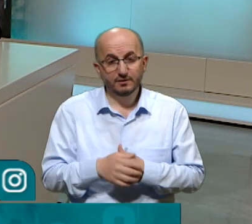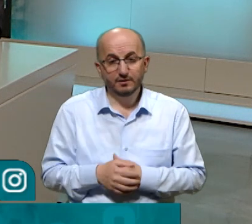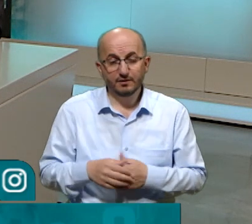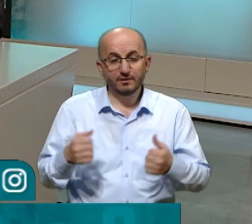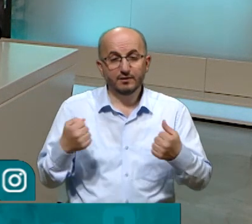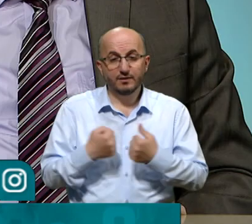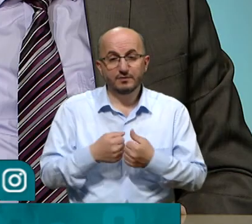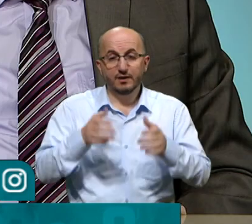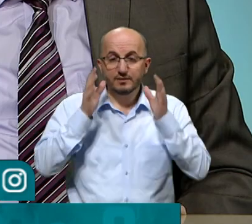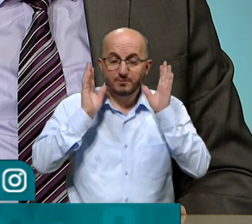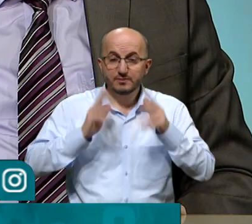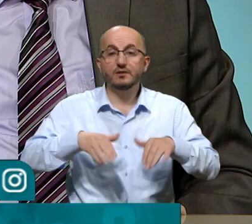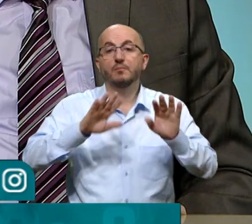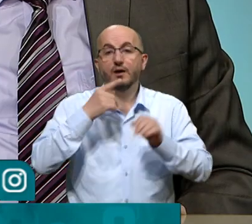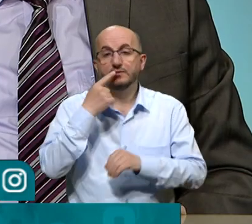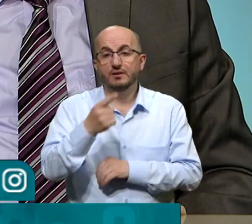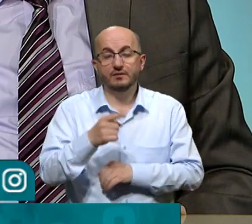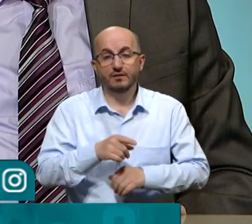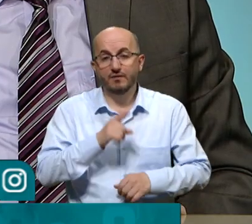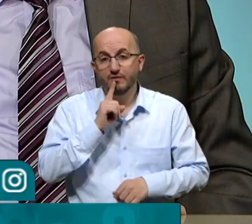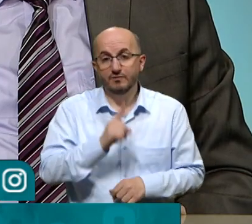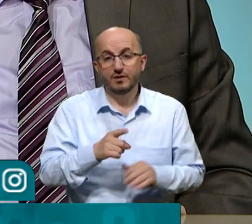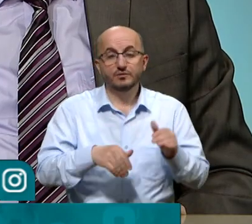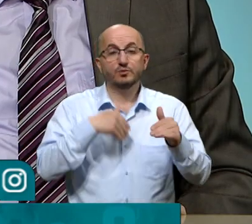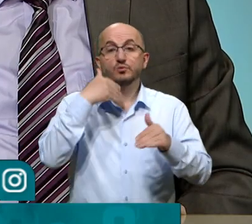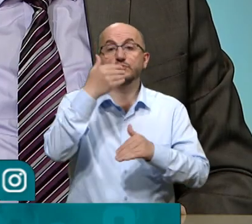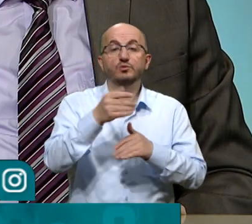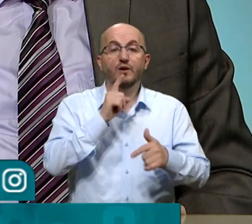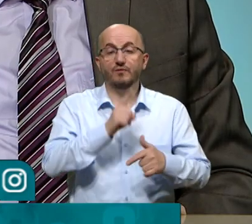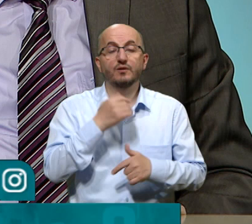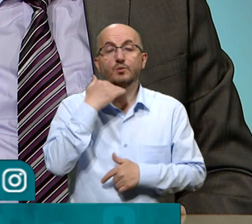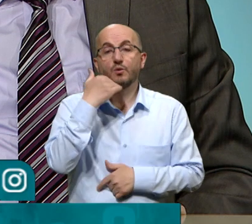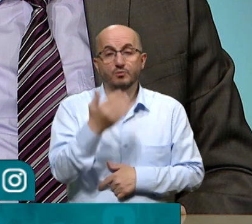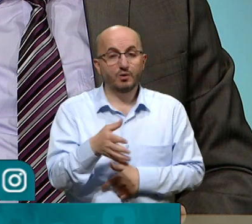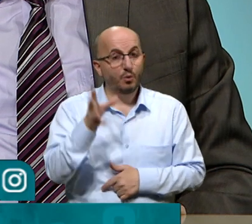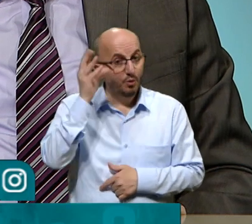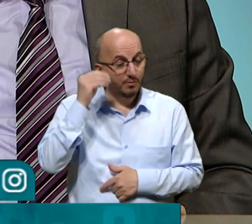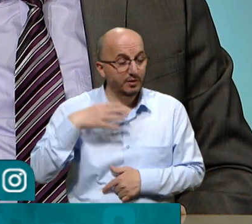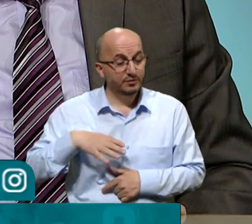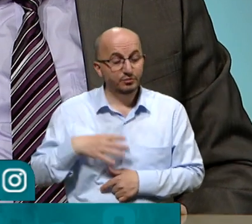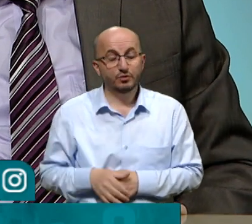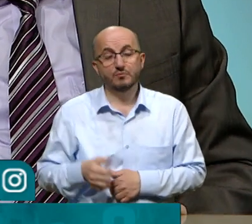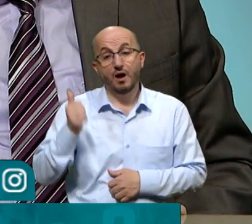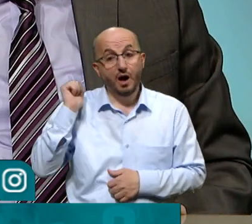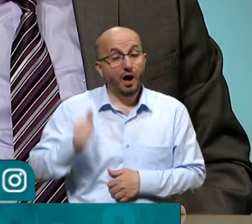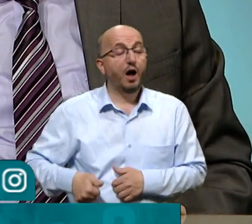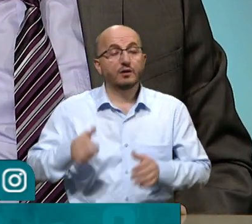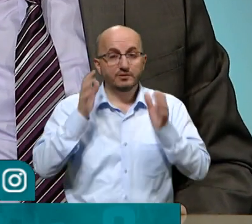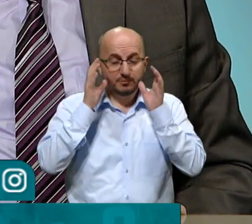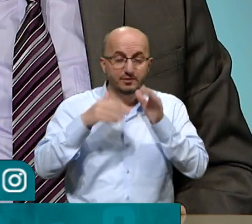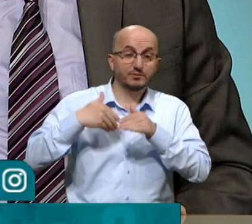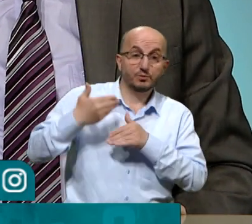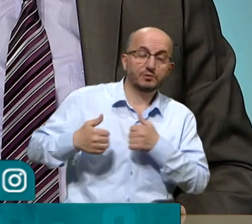kaza namazı kılmak farz olmaz Onu öğrenmek istiyorum Her namazın kılıyorsun